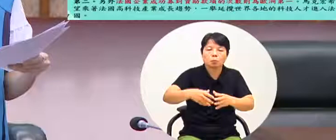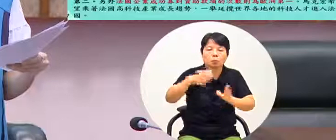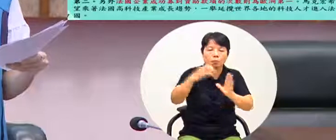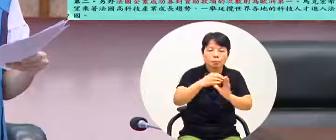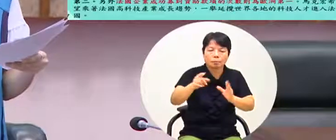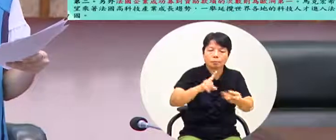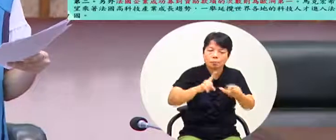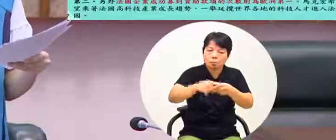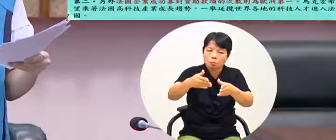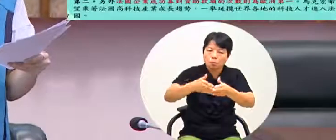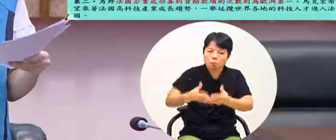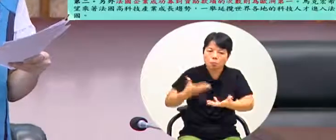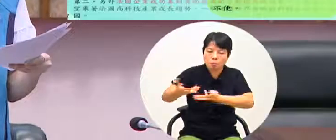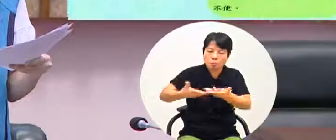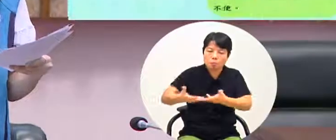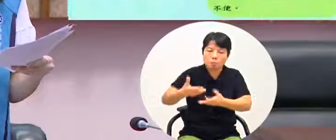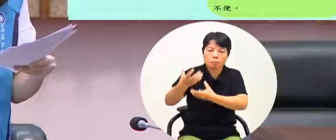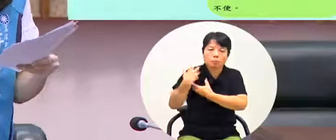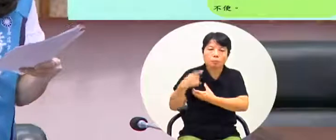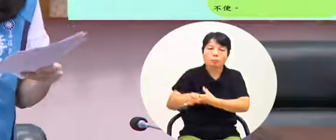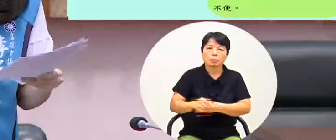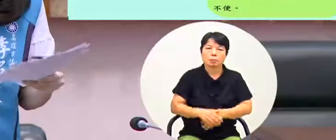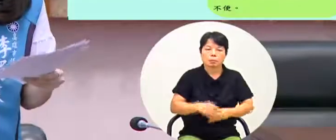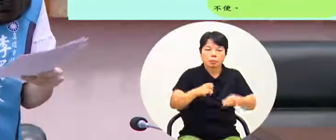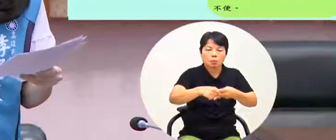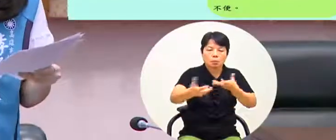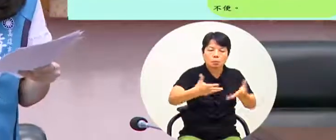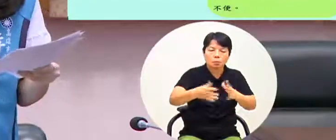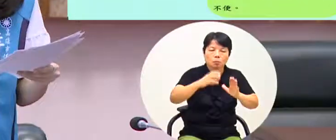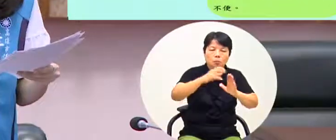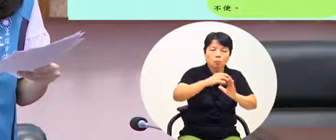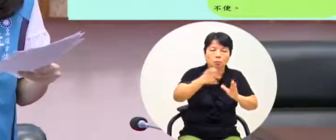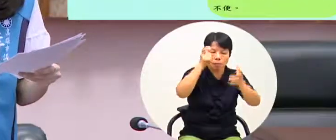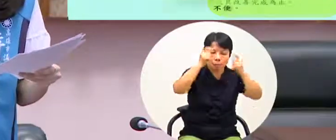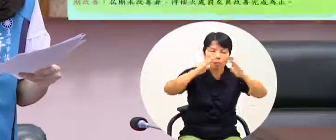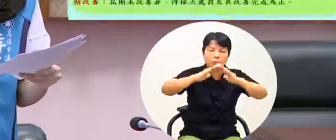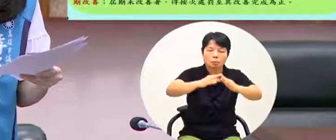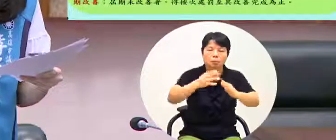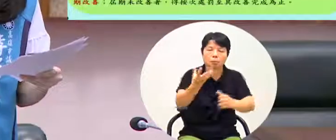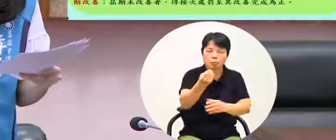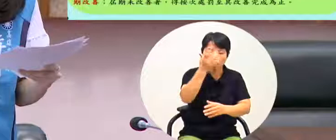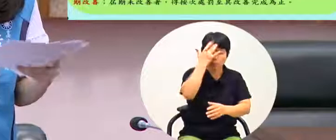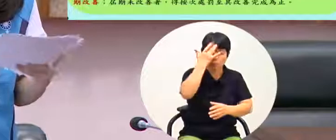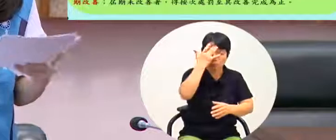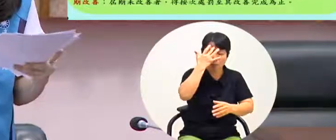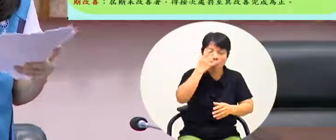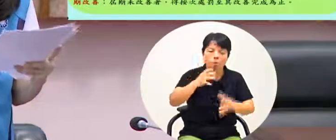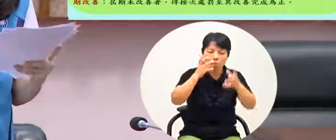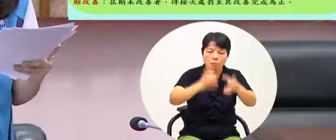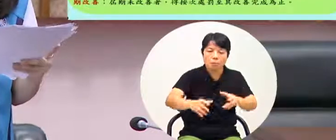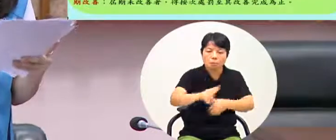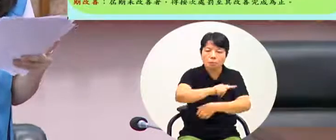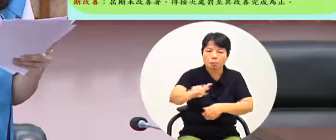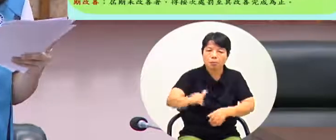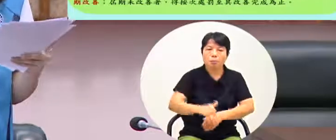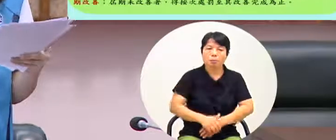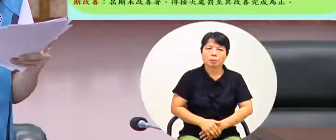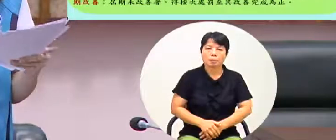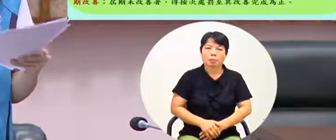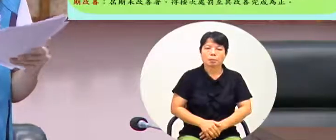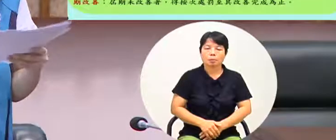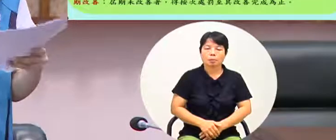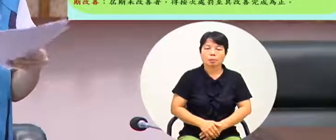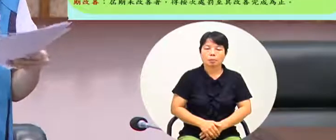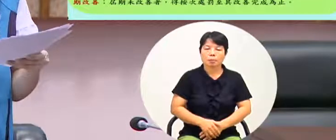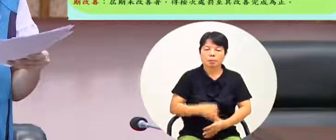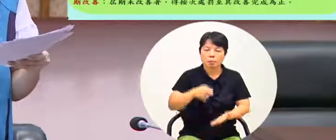公务局有设置说高雄市无障碍设置的那个设置的办的